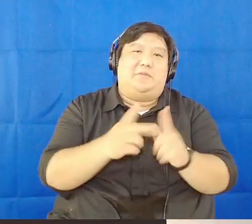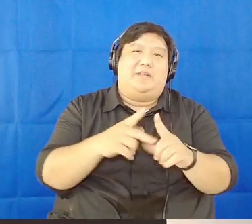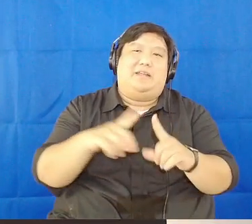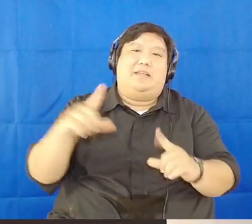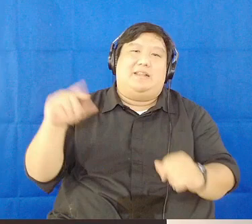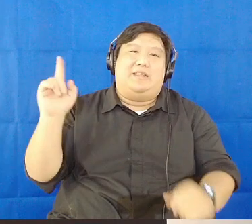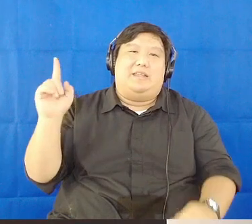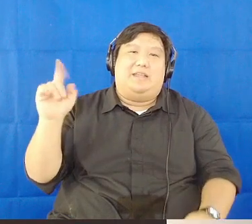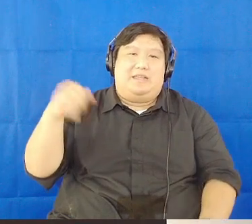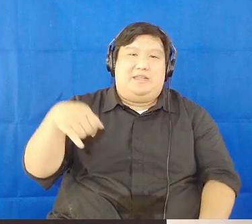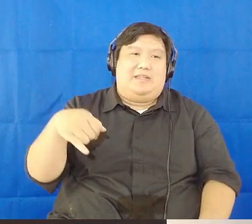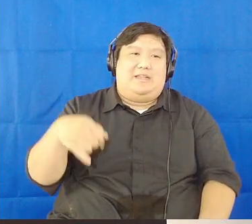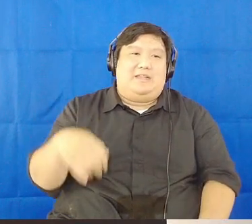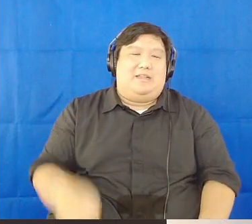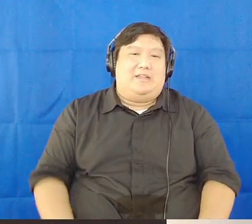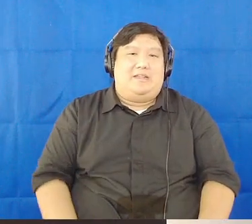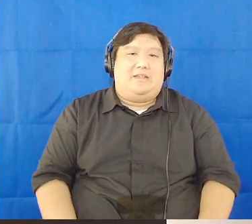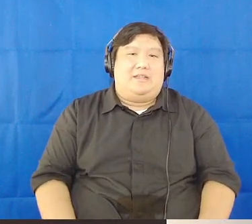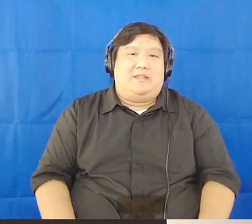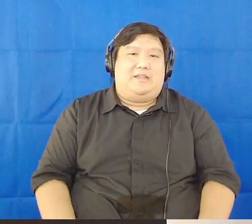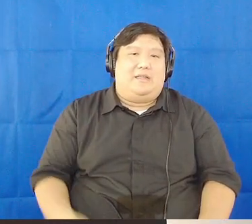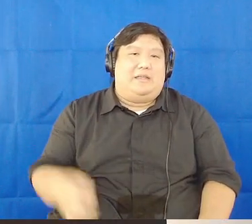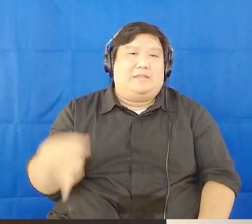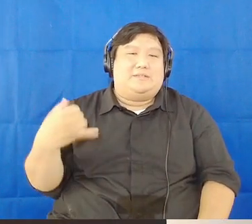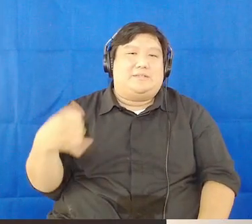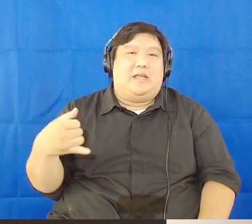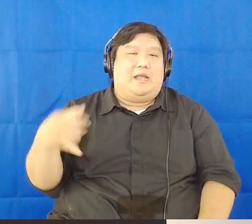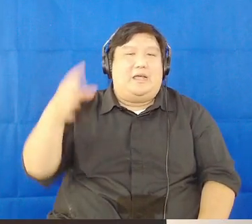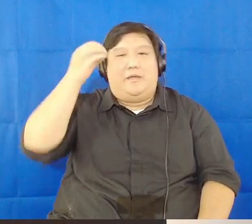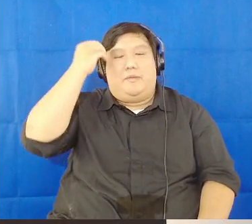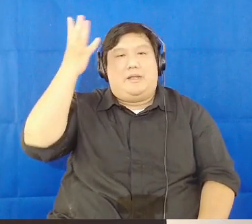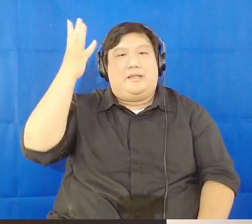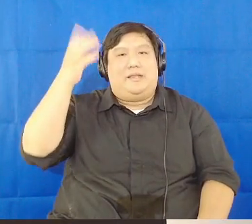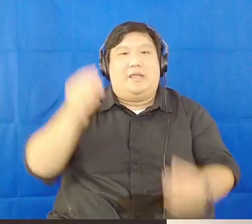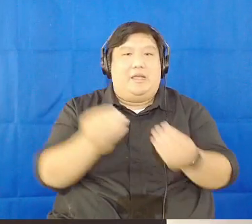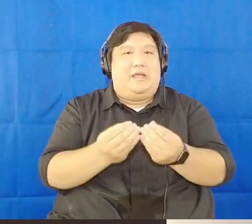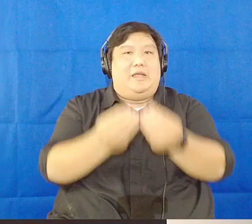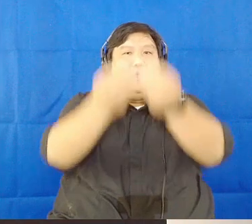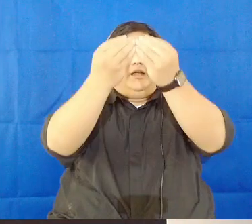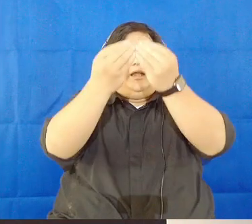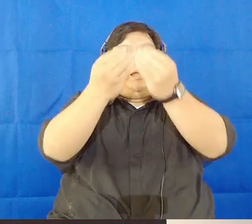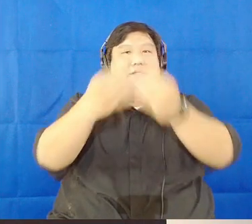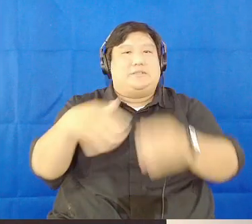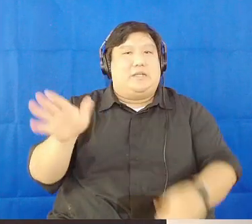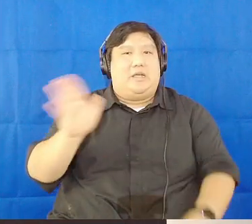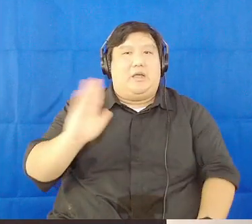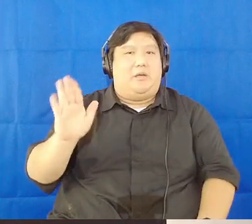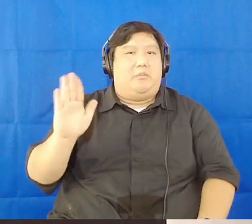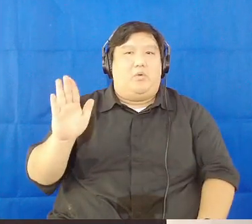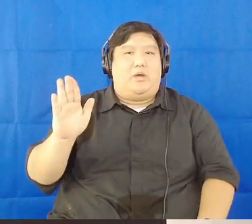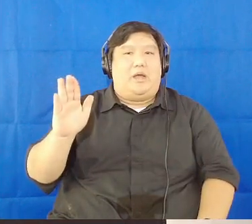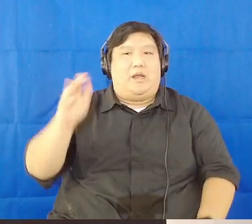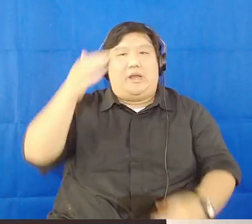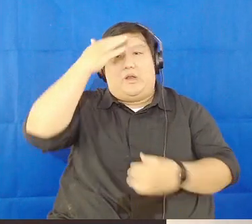paham. Ekaristi itu bukan obat kuat rohani. Ya, Ekaristi